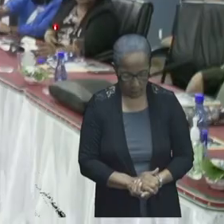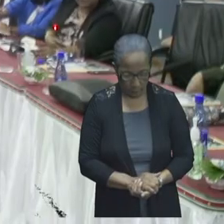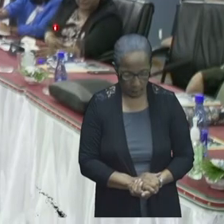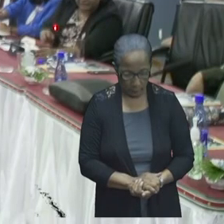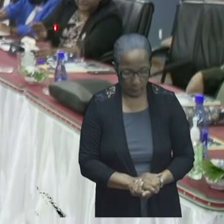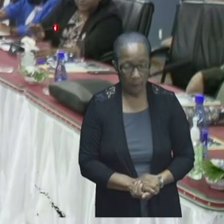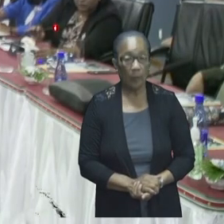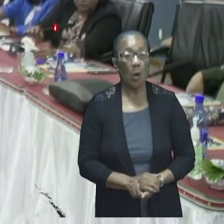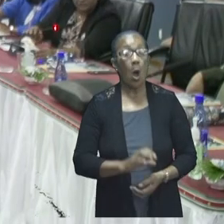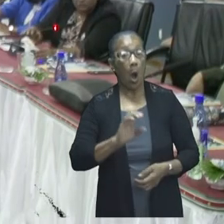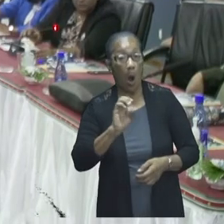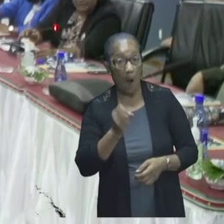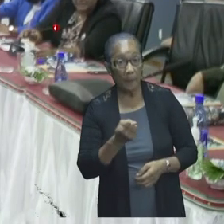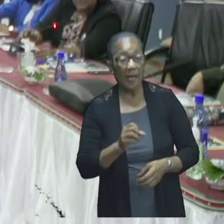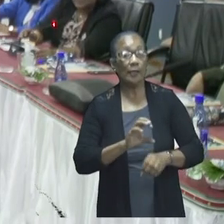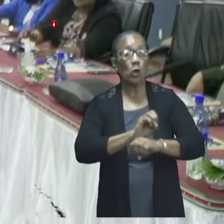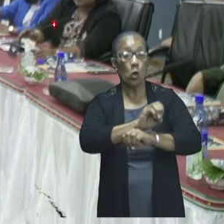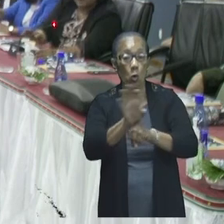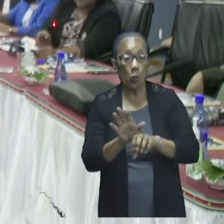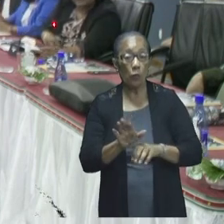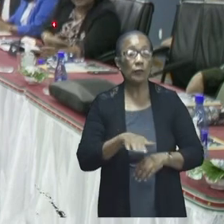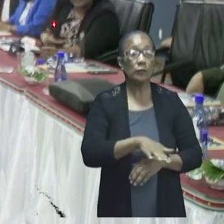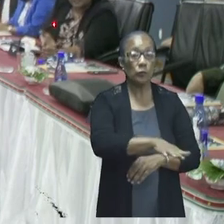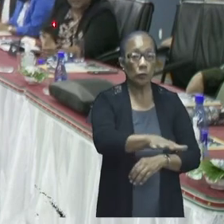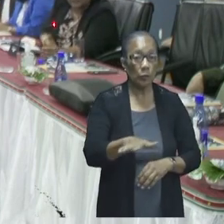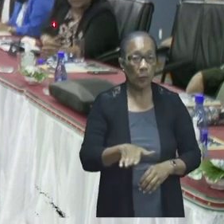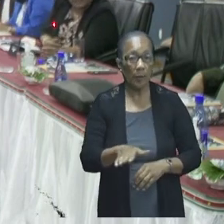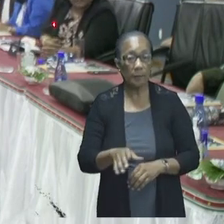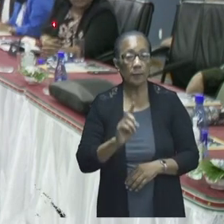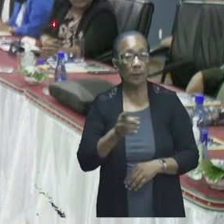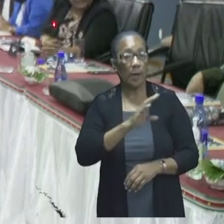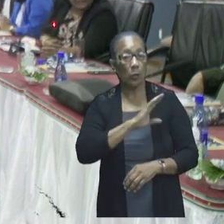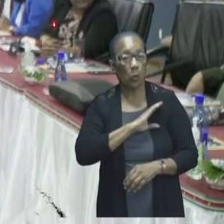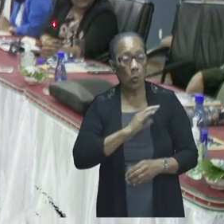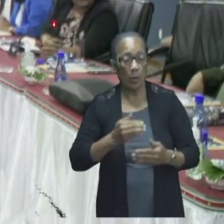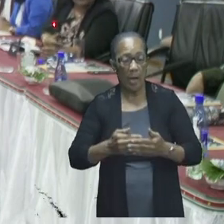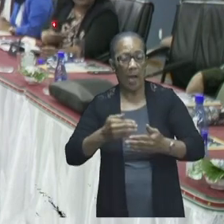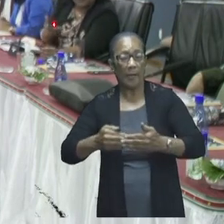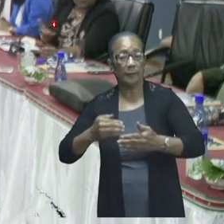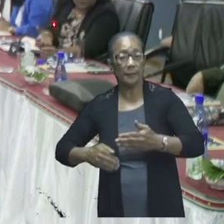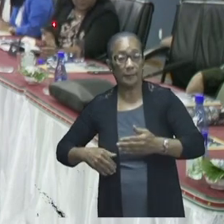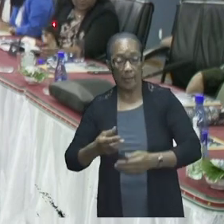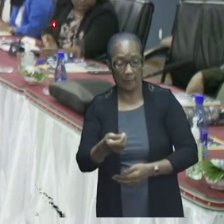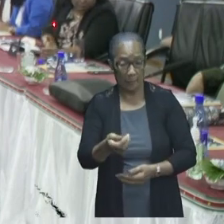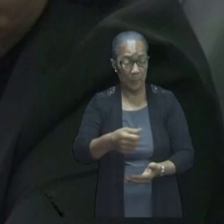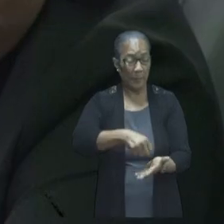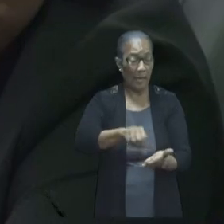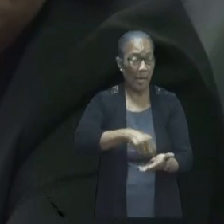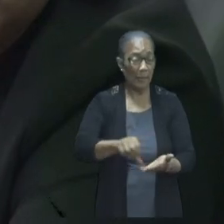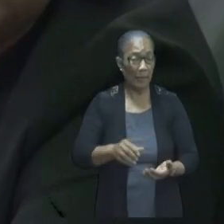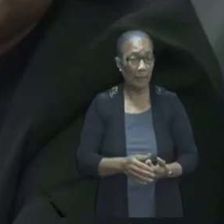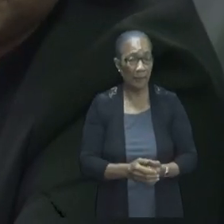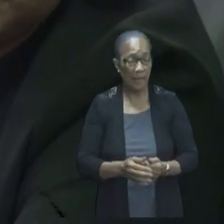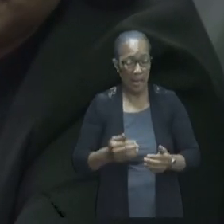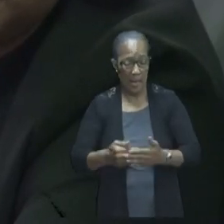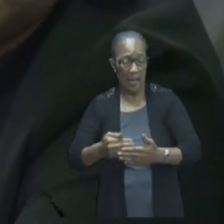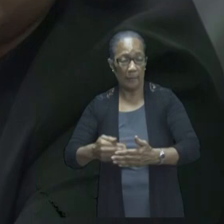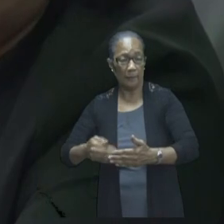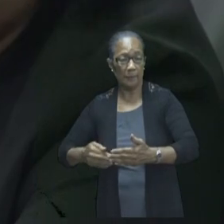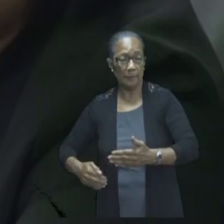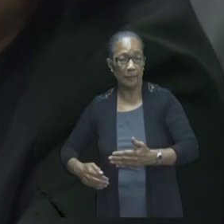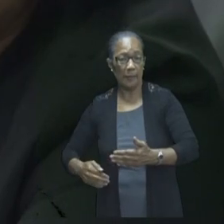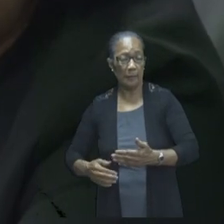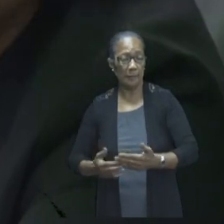vanwege de covert situatie maar aan de sears achterstallige betalingen achter stijl' ze